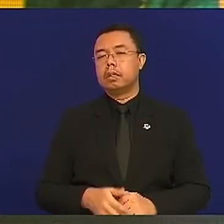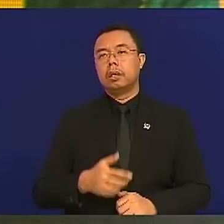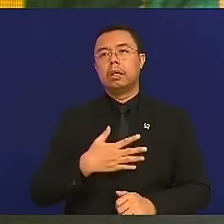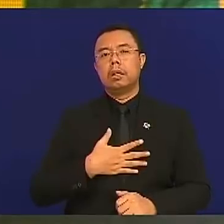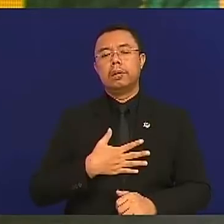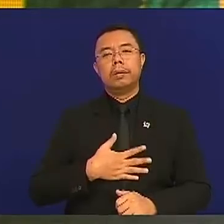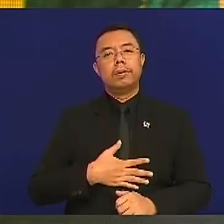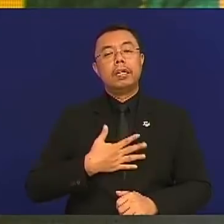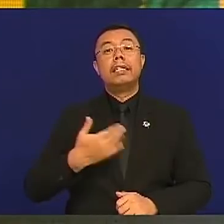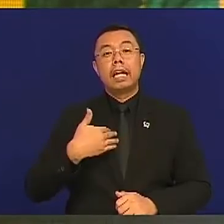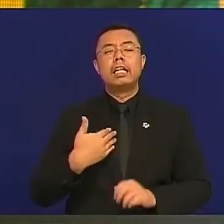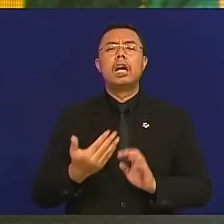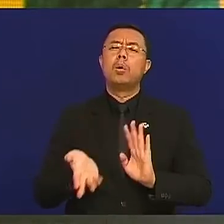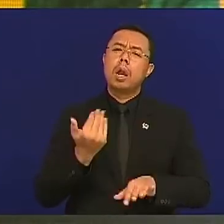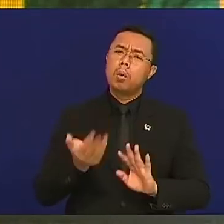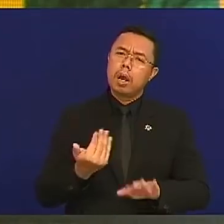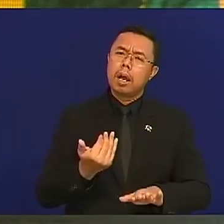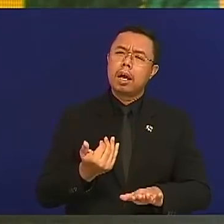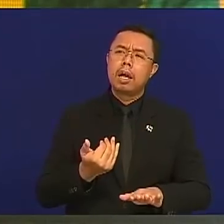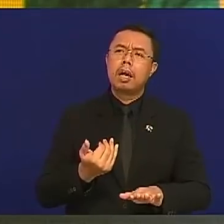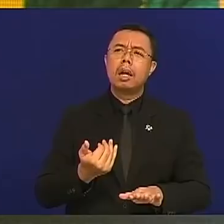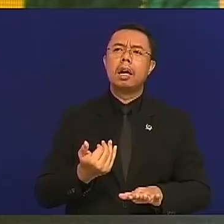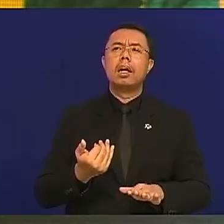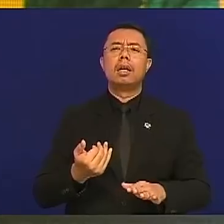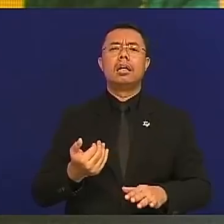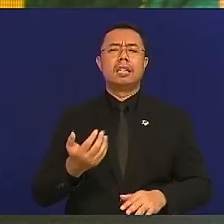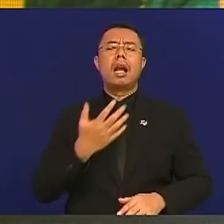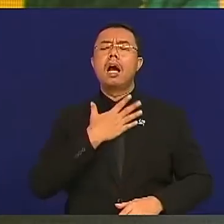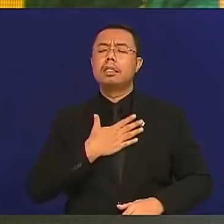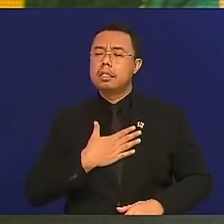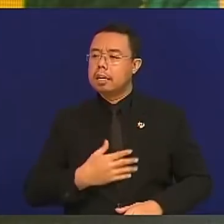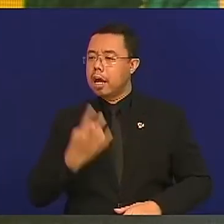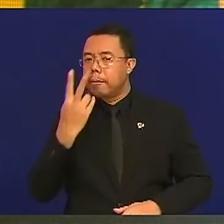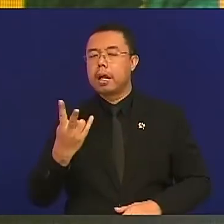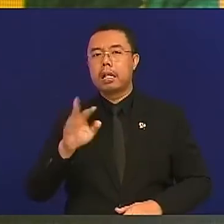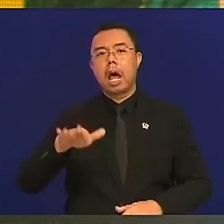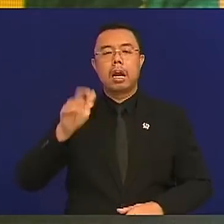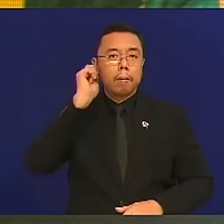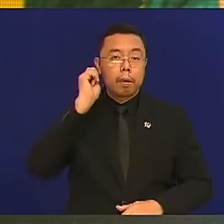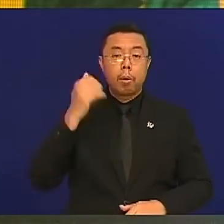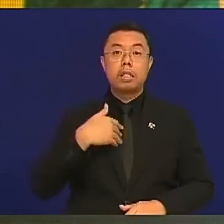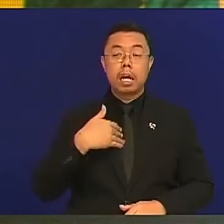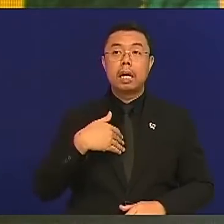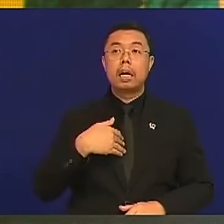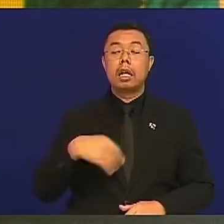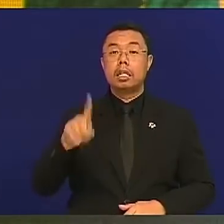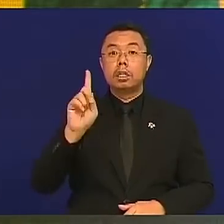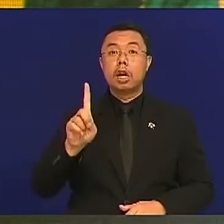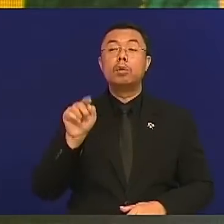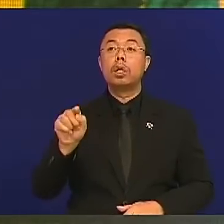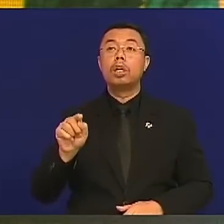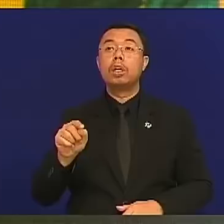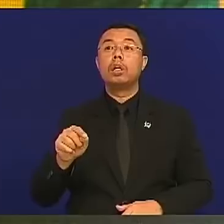Aduh saudara, saya sering jatuh hati saja gitu. Nah, anak perempuan saya yang satu,